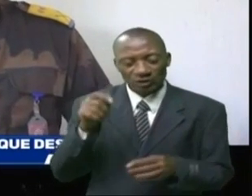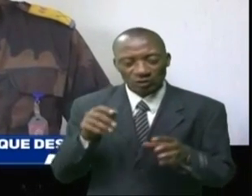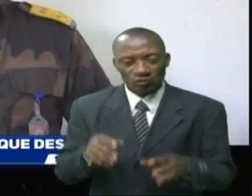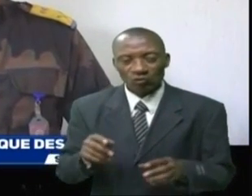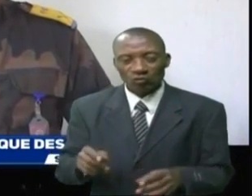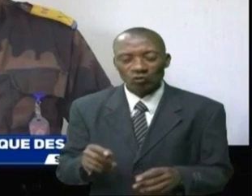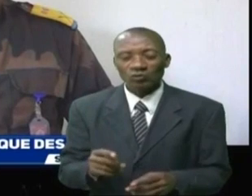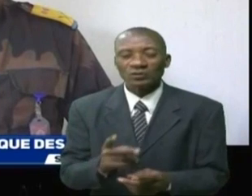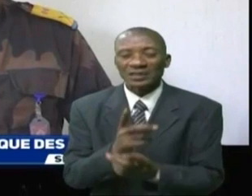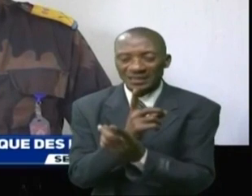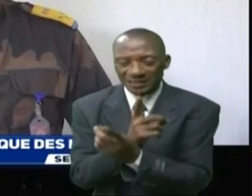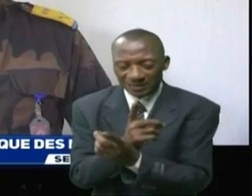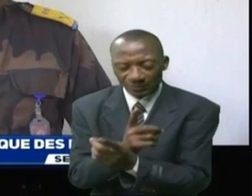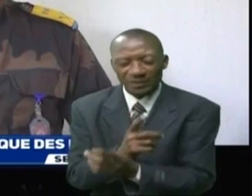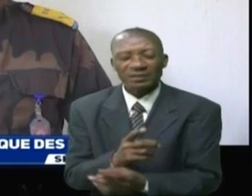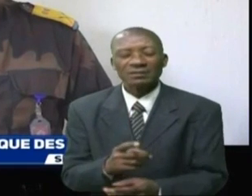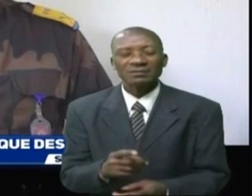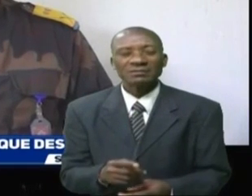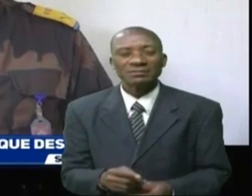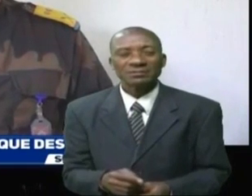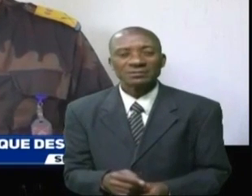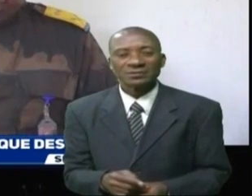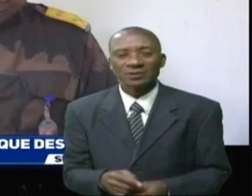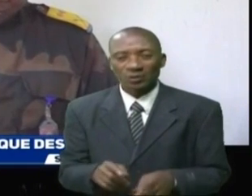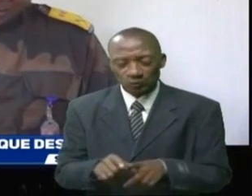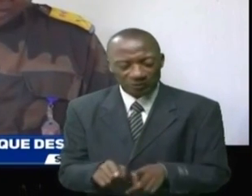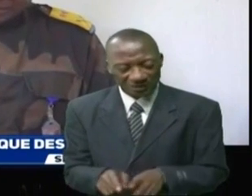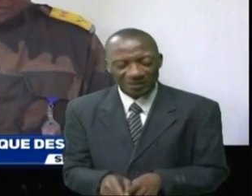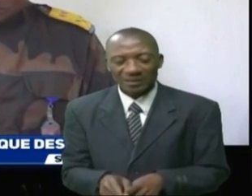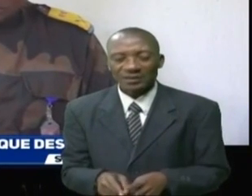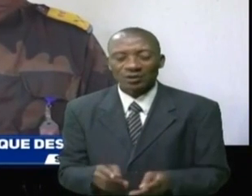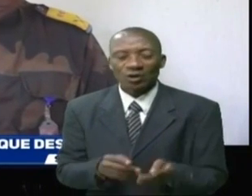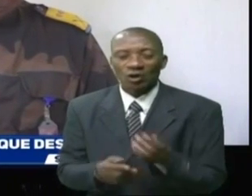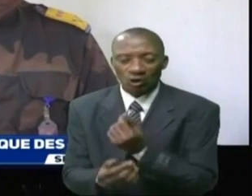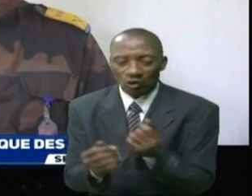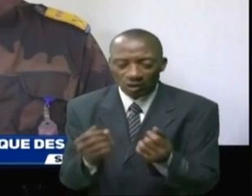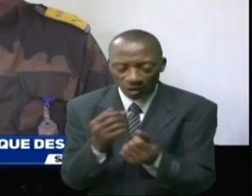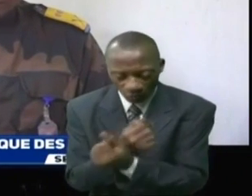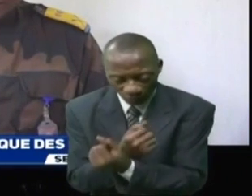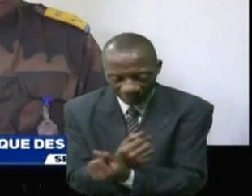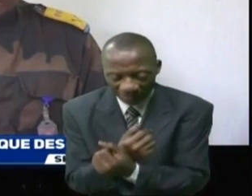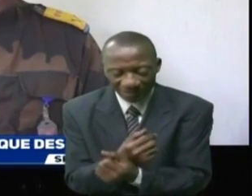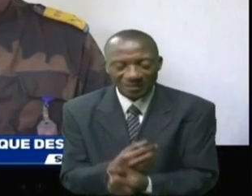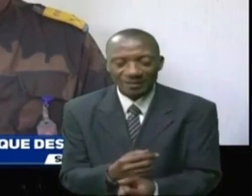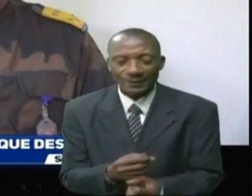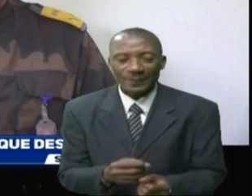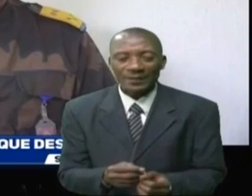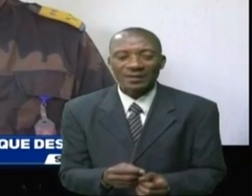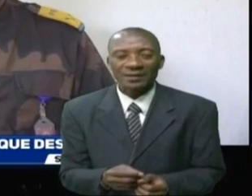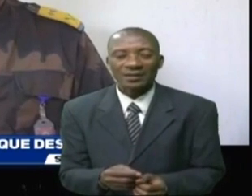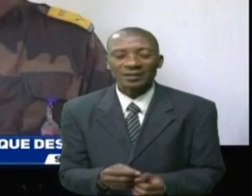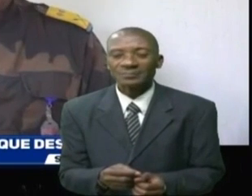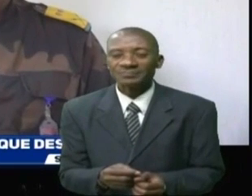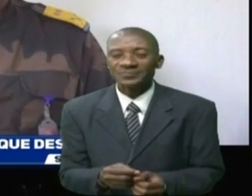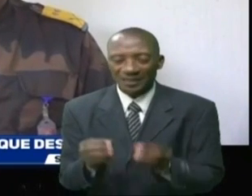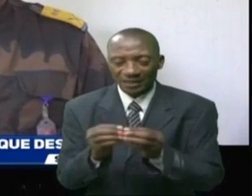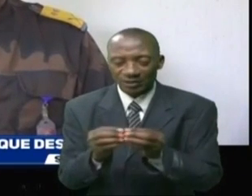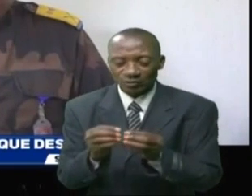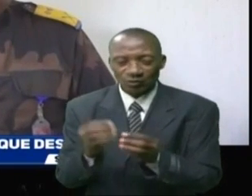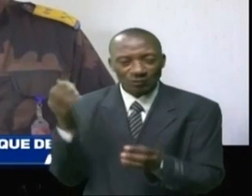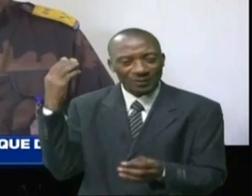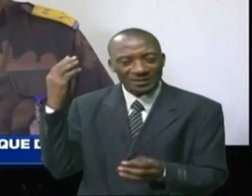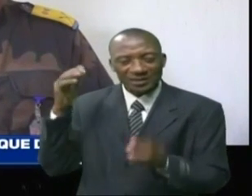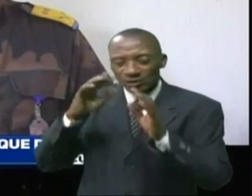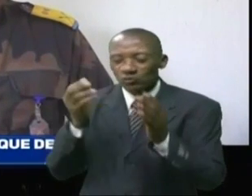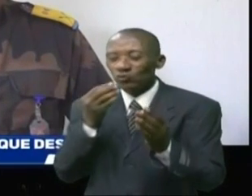les engagements pris par les chefs d'État de la sous-région dans le cadre du processus de Luanda et de Nairobi. Pour ce faire,